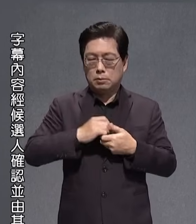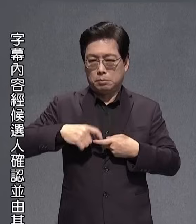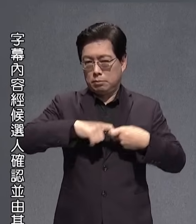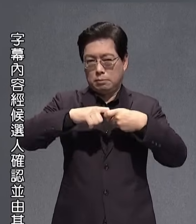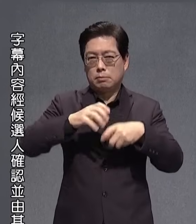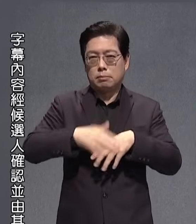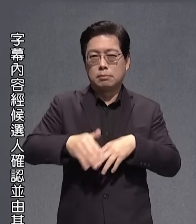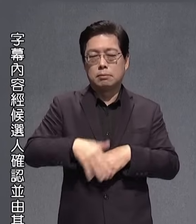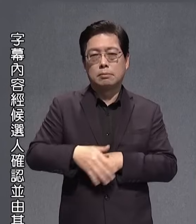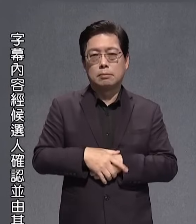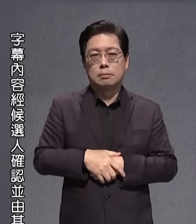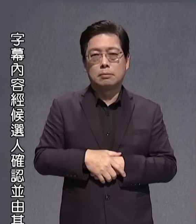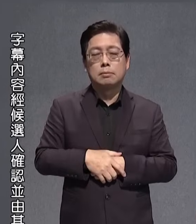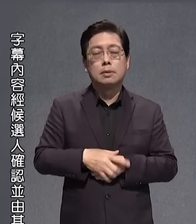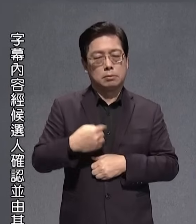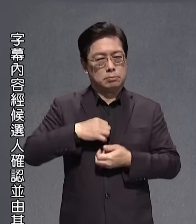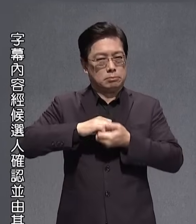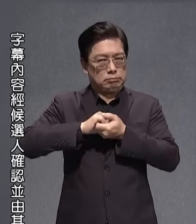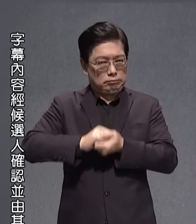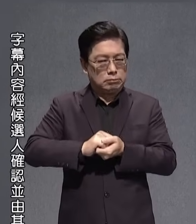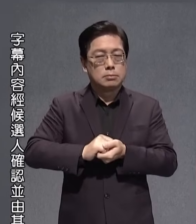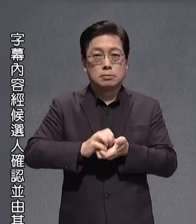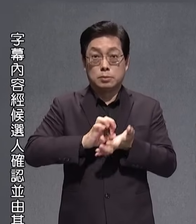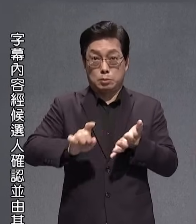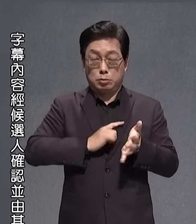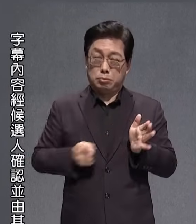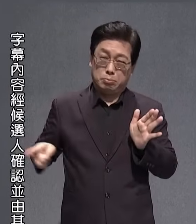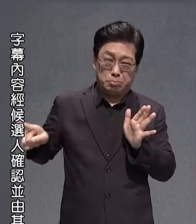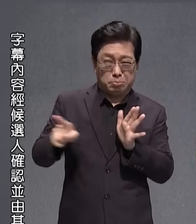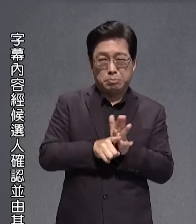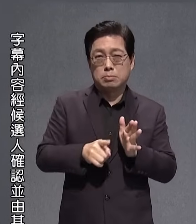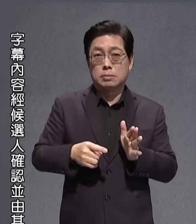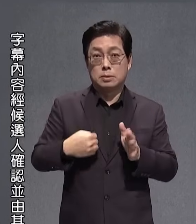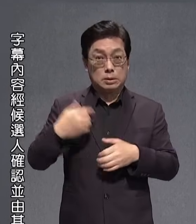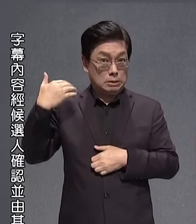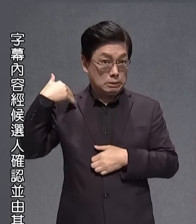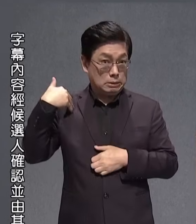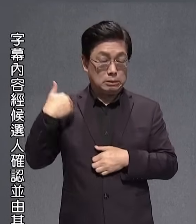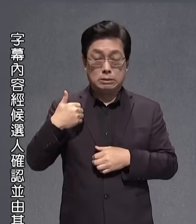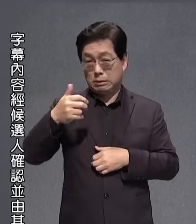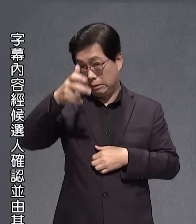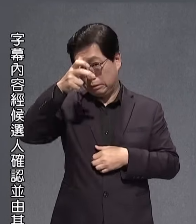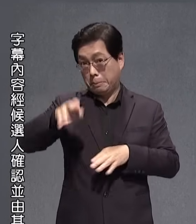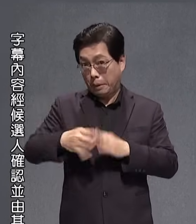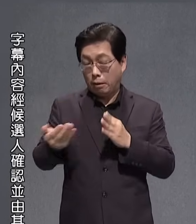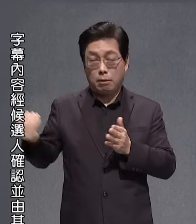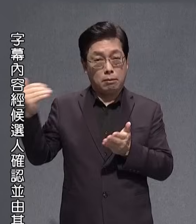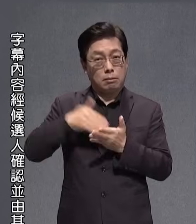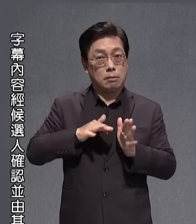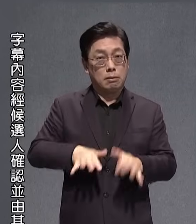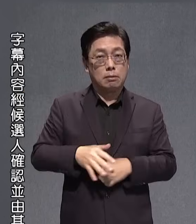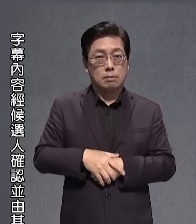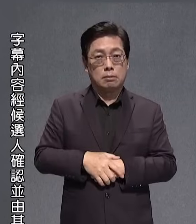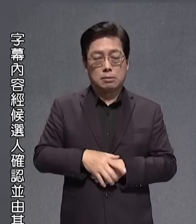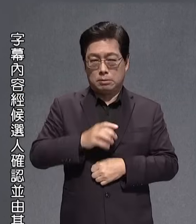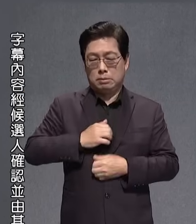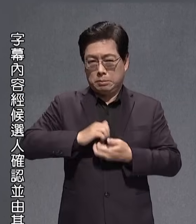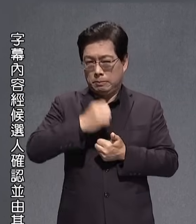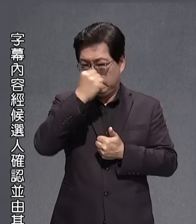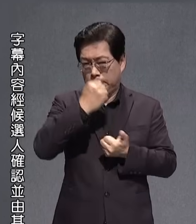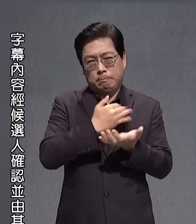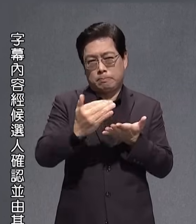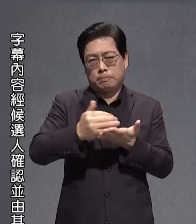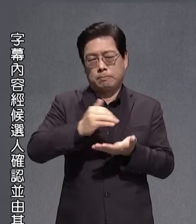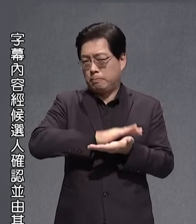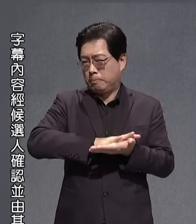起。我一定用我这一生的力量，从我当警察开始到现在，一定除恶务尽。我